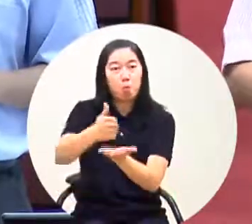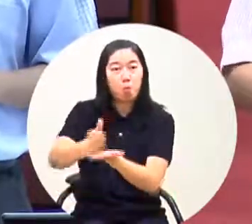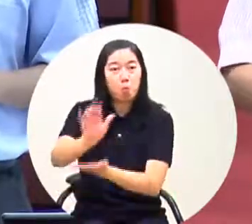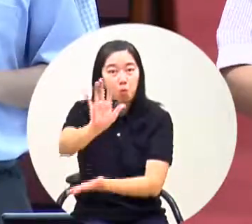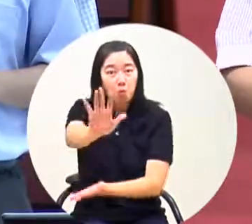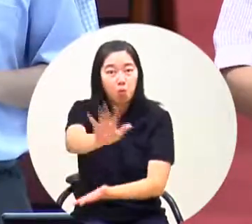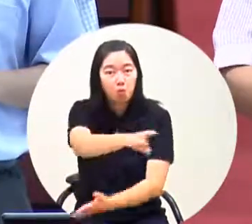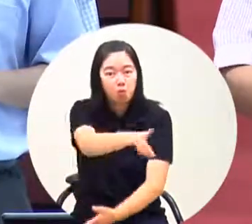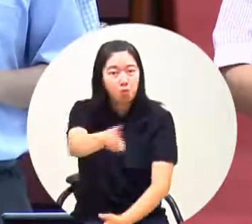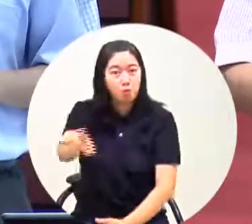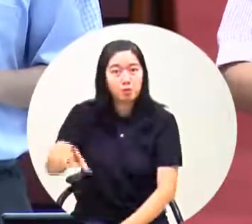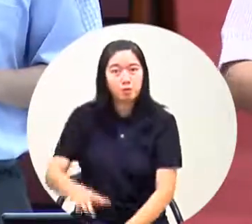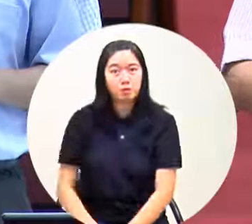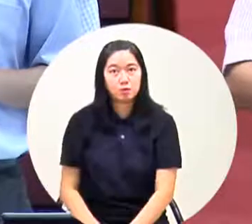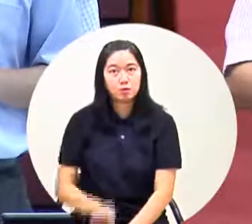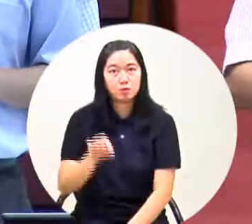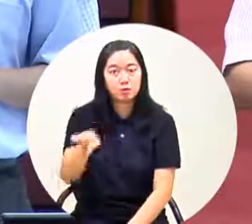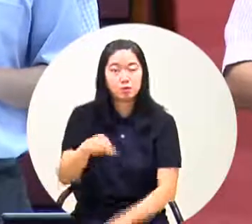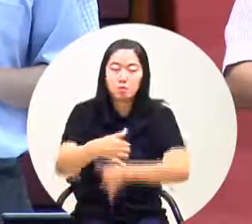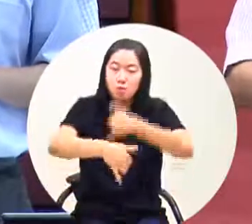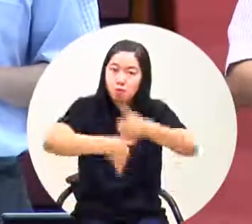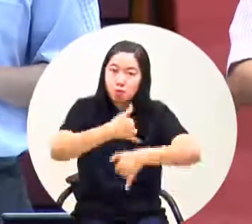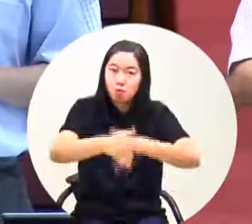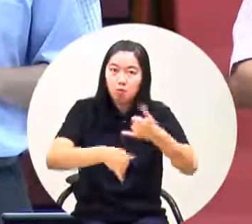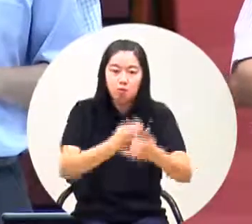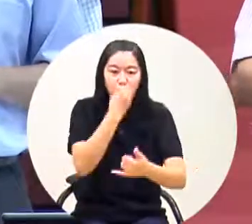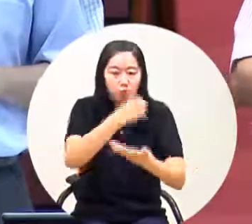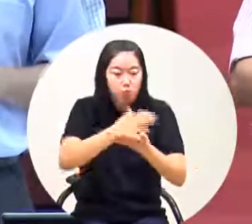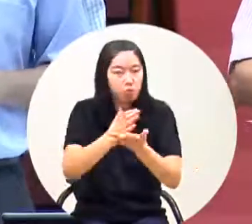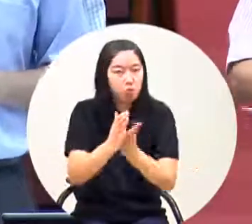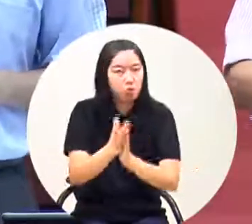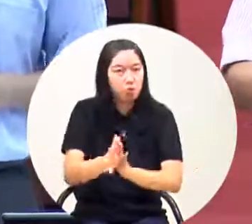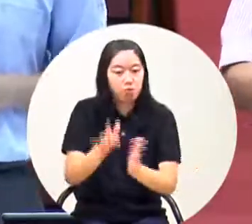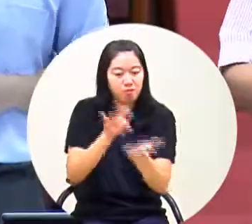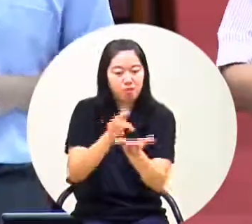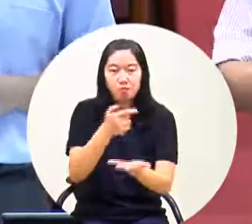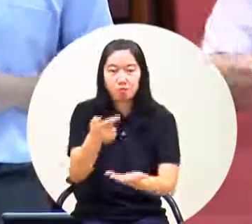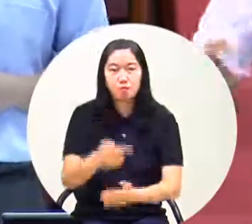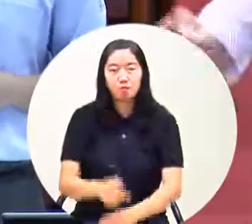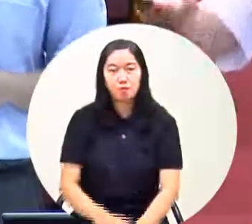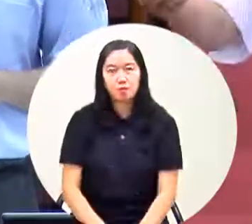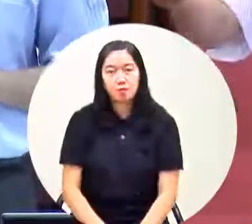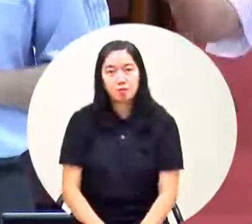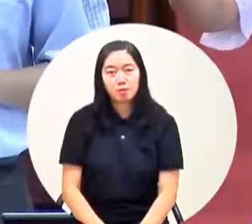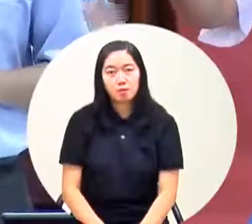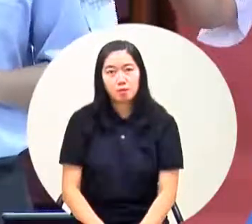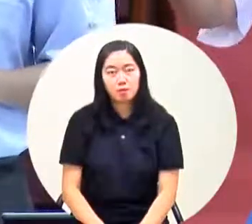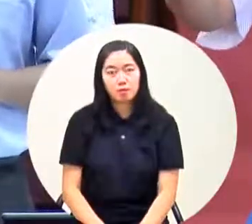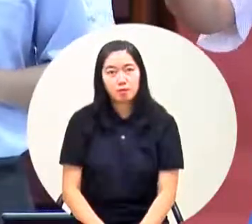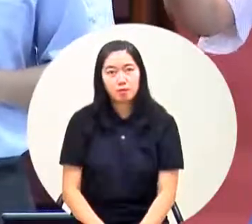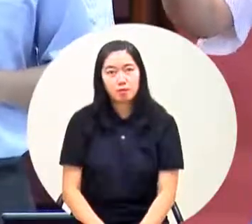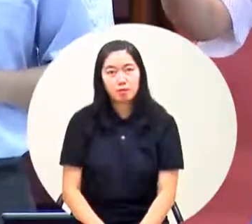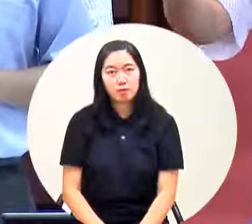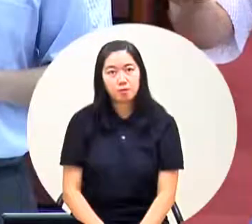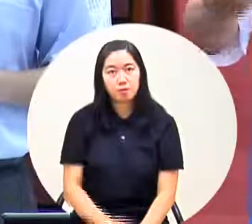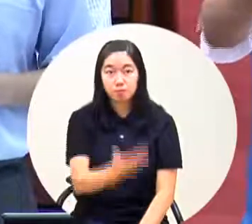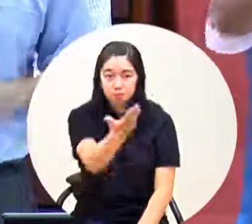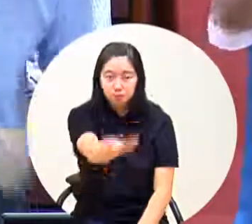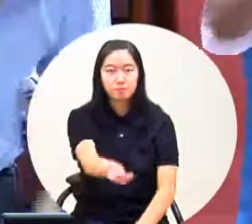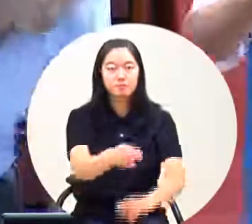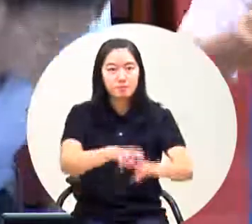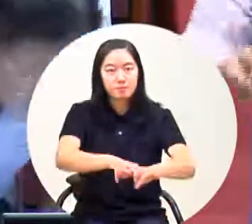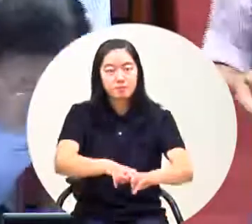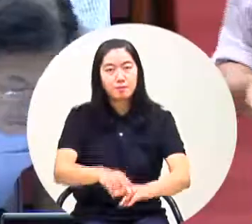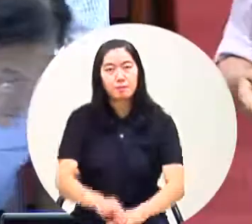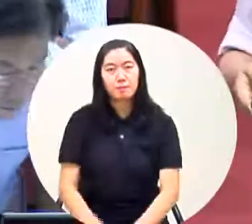讲。照我们的民生这个食品来讲是非常的剧毒的，好，所以局长你先请坐一下好不好？